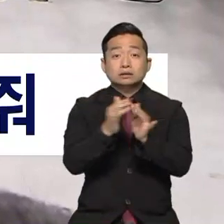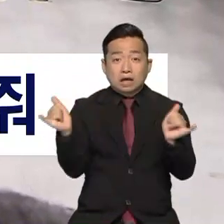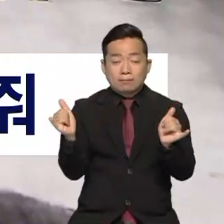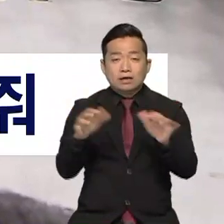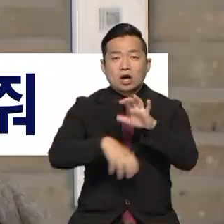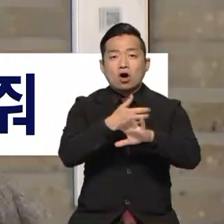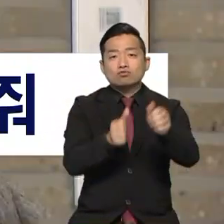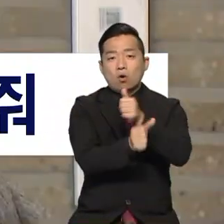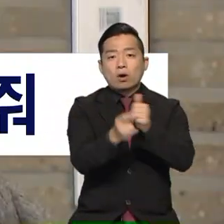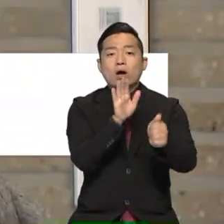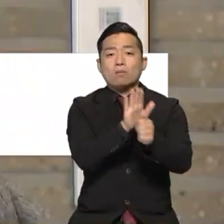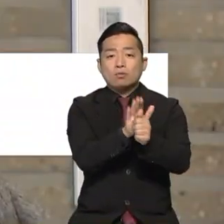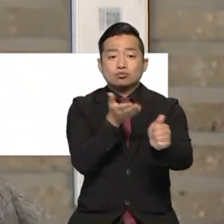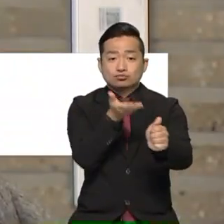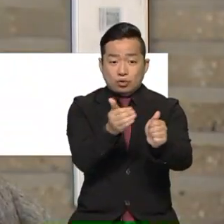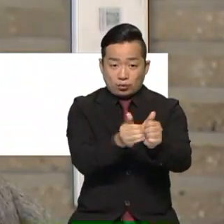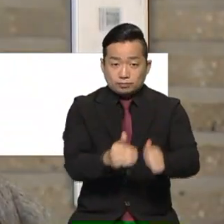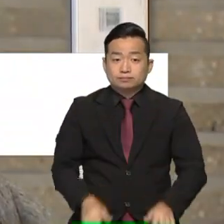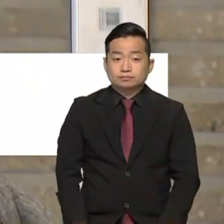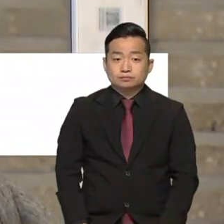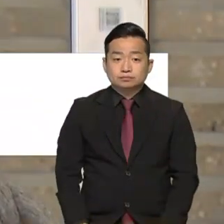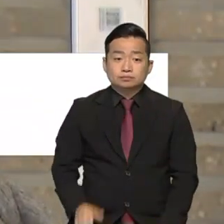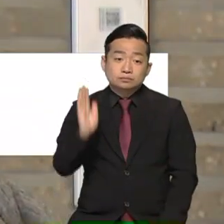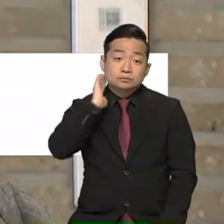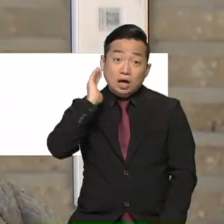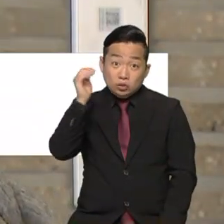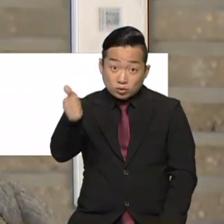실어줬습니다. 대통령이란 권력자 주변에